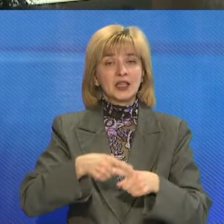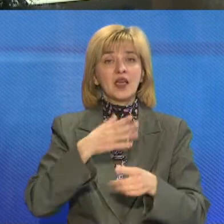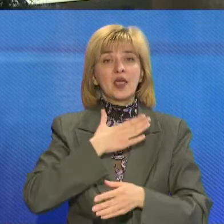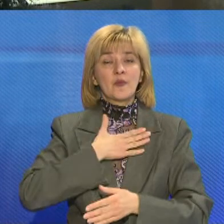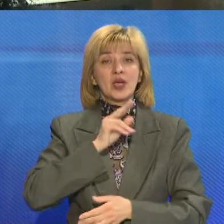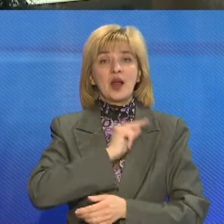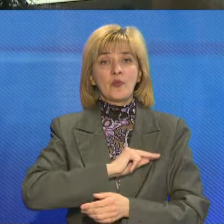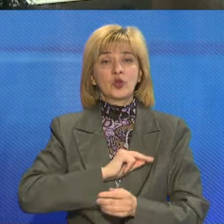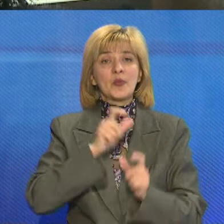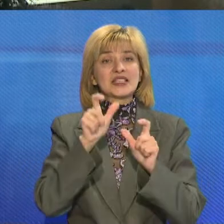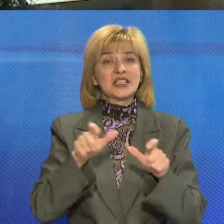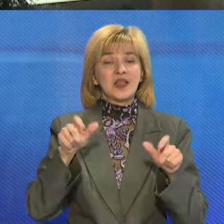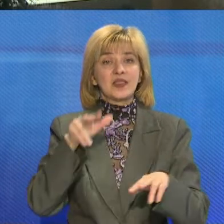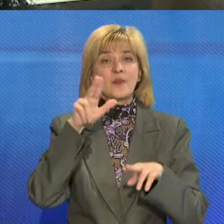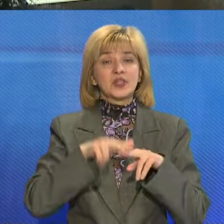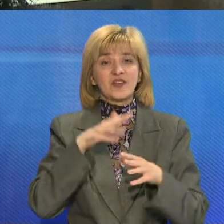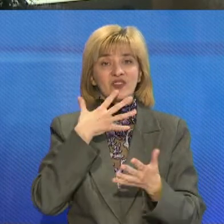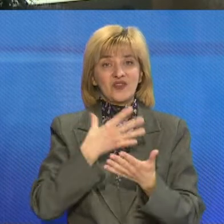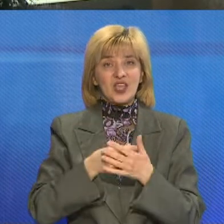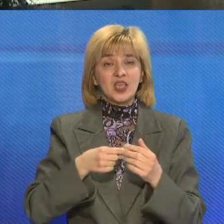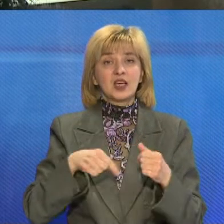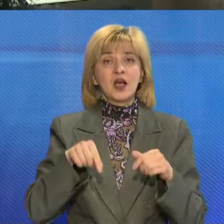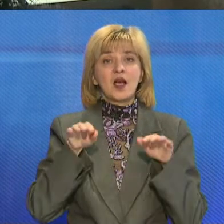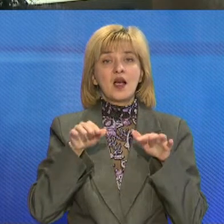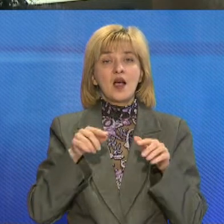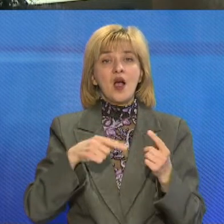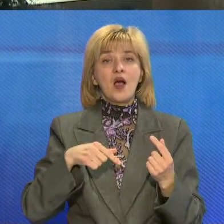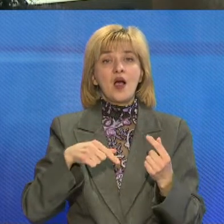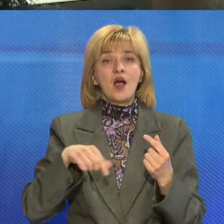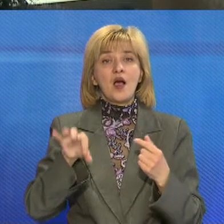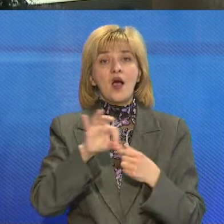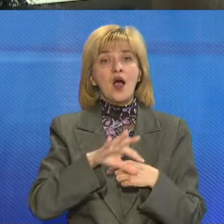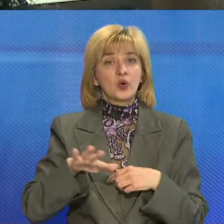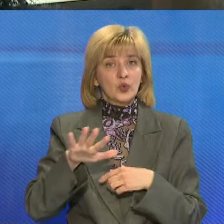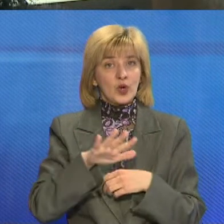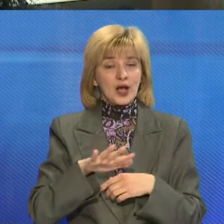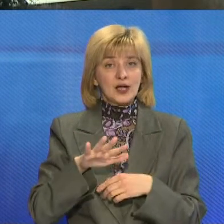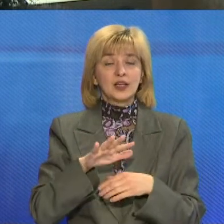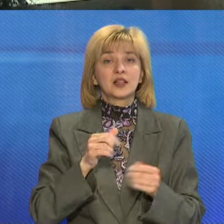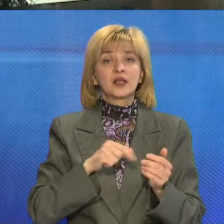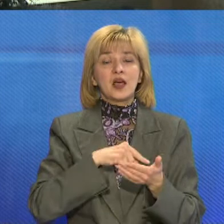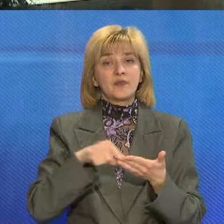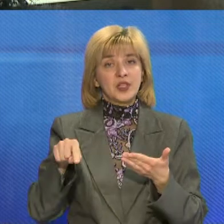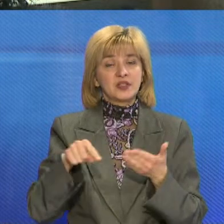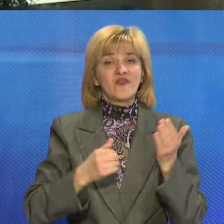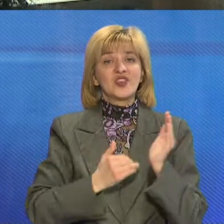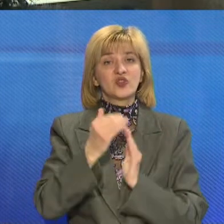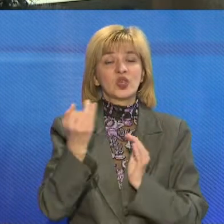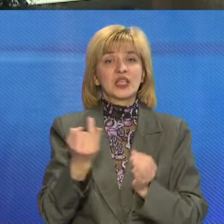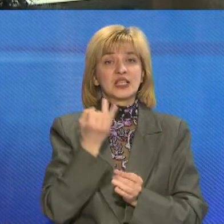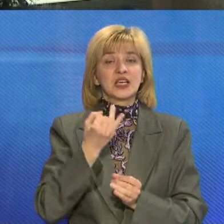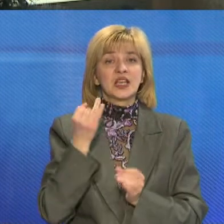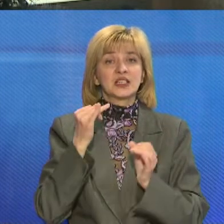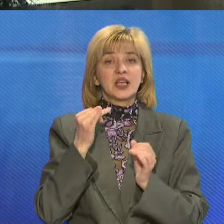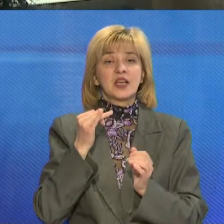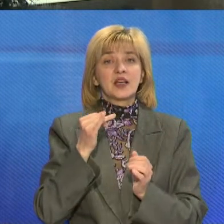с населением на местах в своих округах. Стоит отметить достаточно высокий интерес к Конституции среди населения,